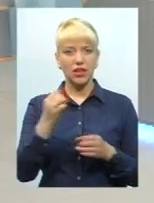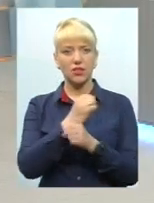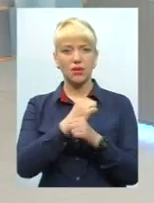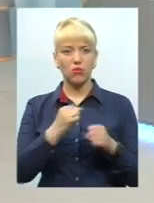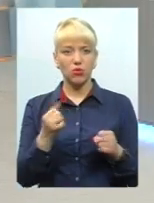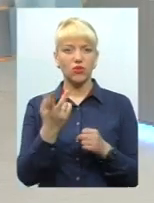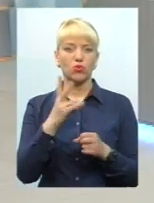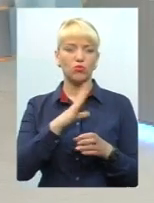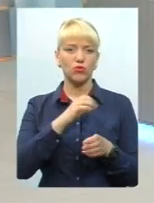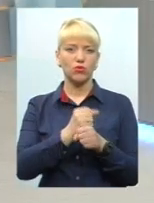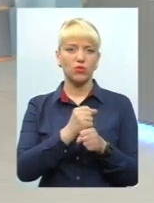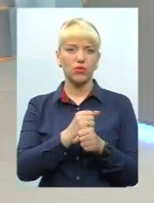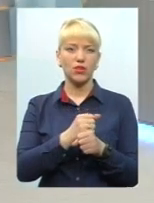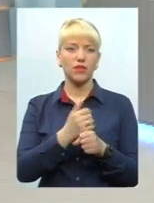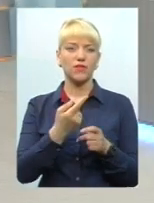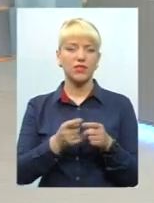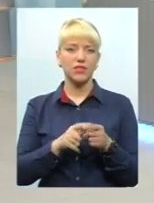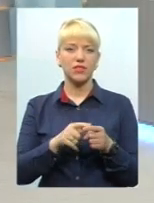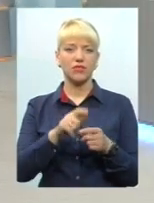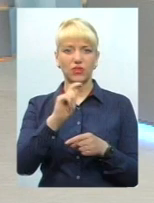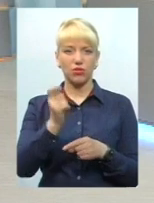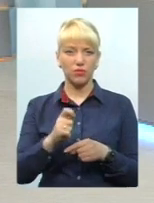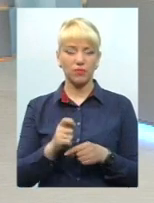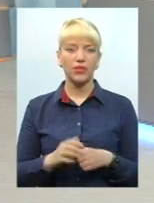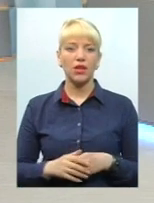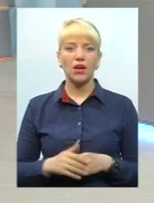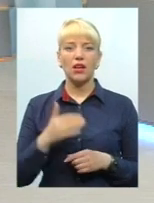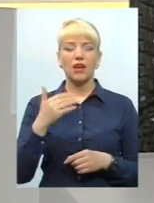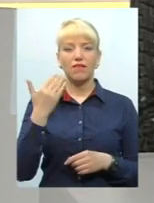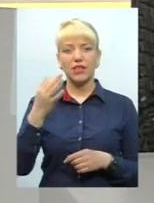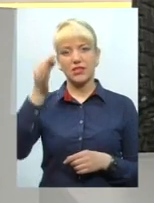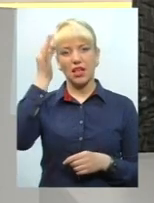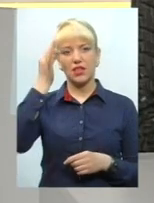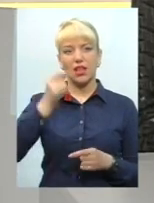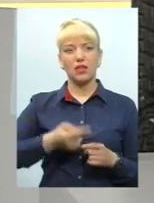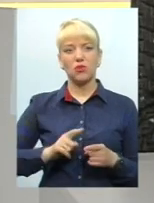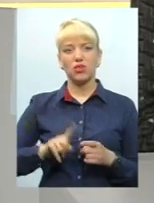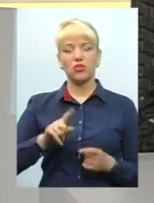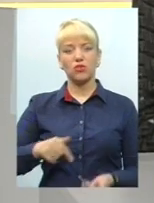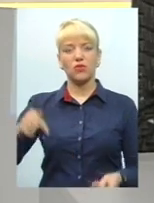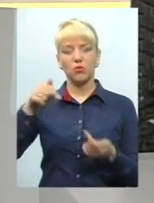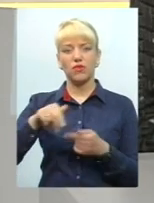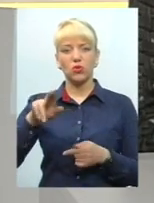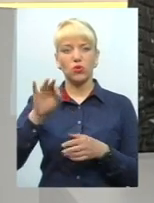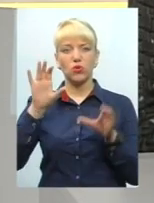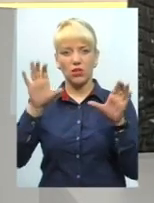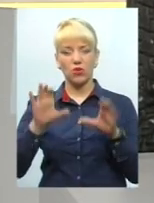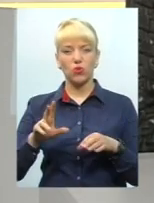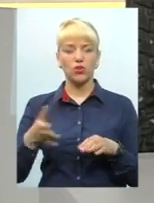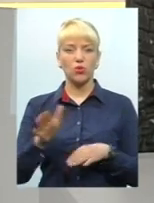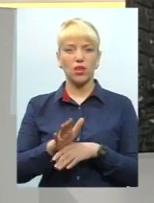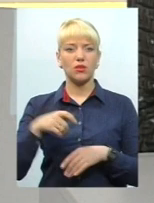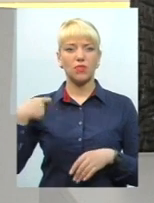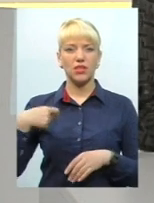в роки цієї війни. Власне, ви згадали про те, що відповідно до закону і указу президента